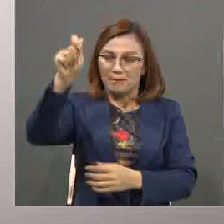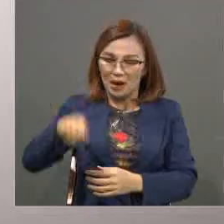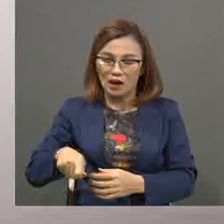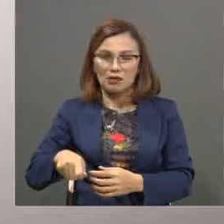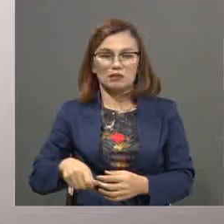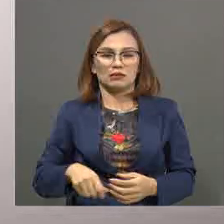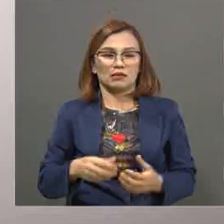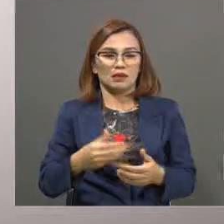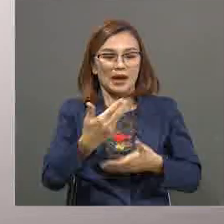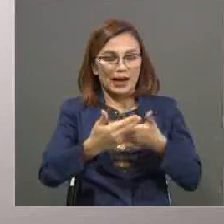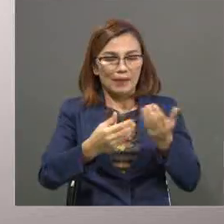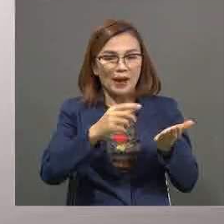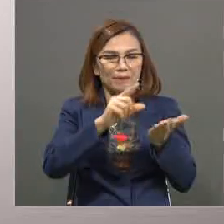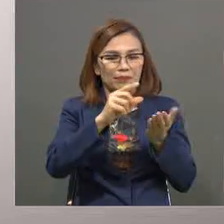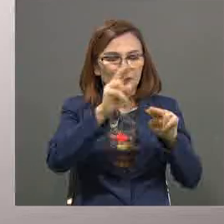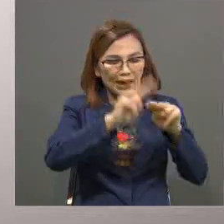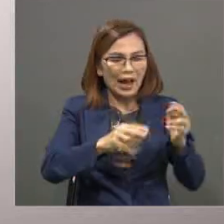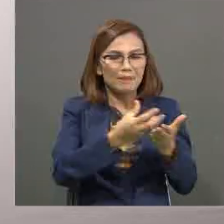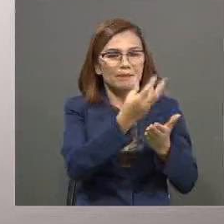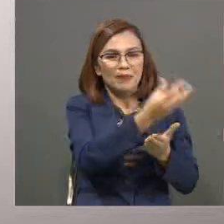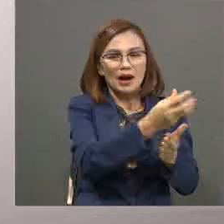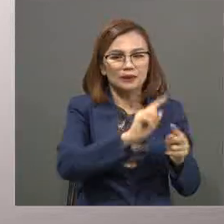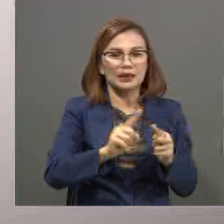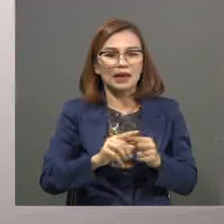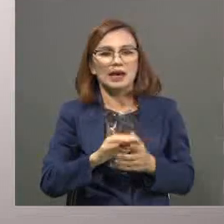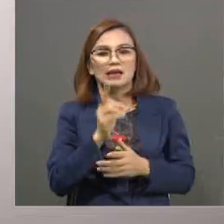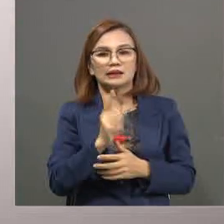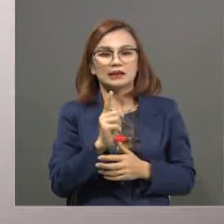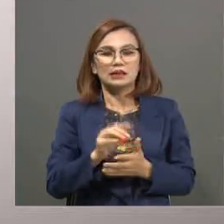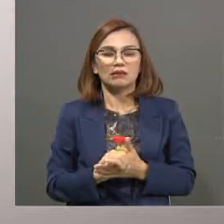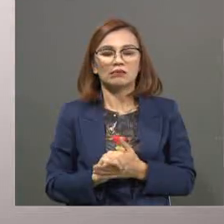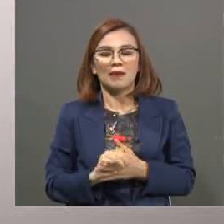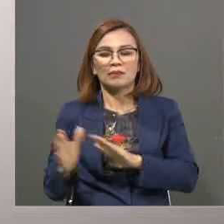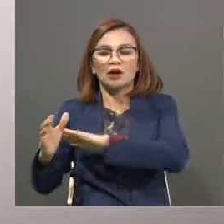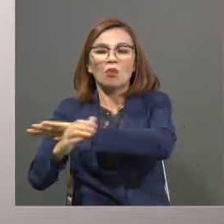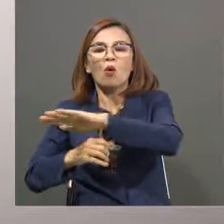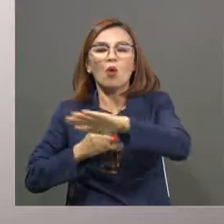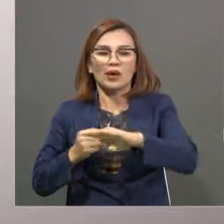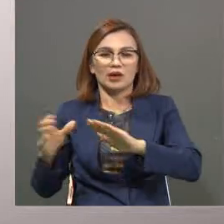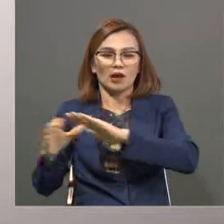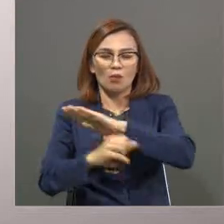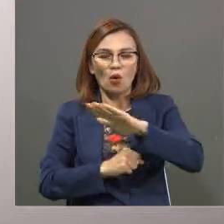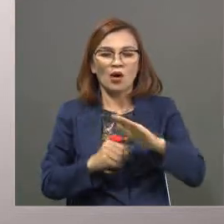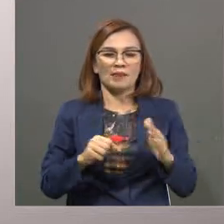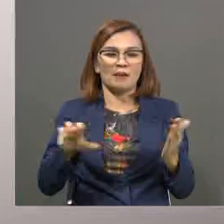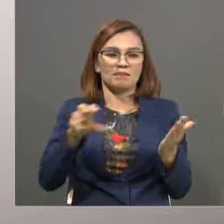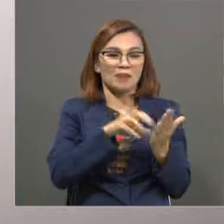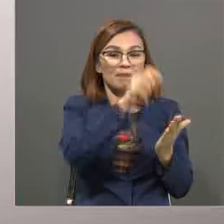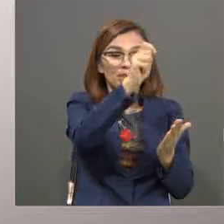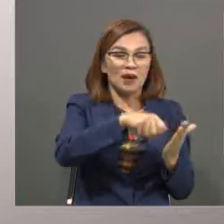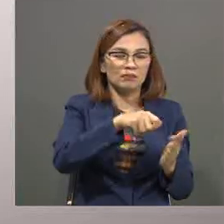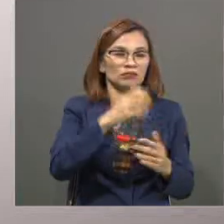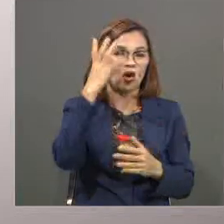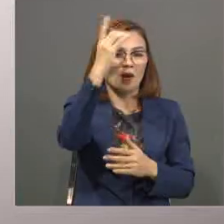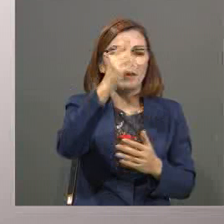รู้สึกอุ๊ยทำไมเคขายถูกจังเพราะจริงๆเแค่ต้องการจะมาดึงสิทธิ์จากเราไปถูกต้องต้องระมัดระวังนะคะอืนะพาคุณผู้ชมไปดูนะ